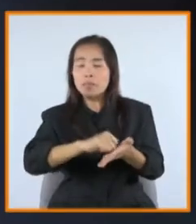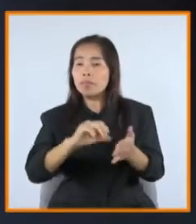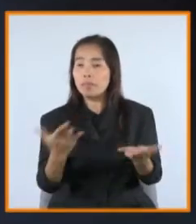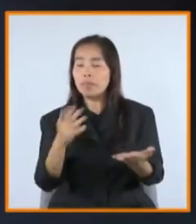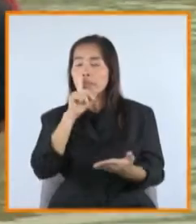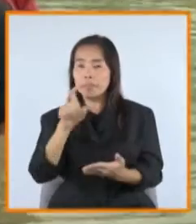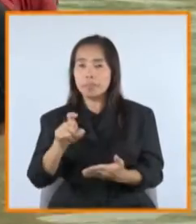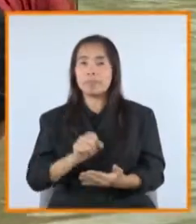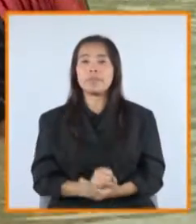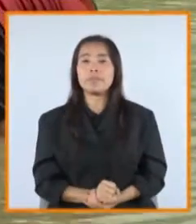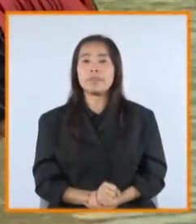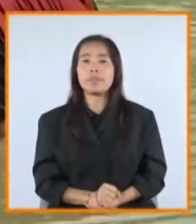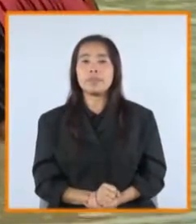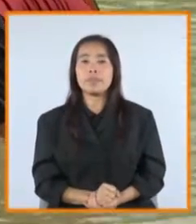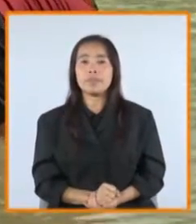ค่ะ